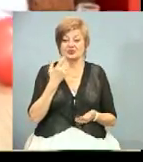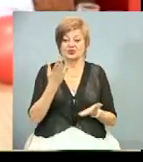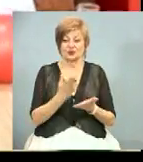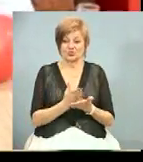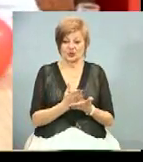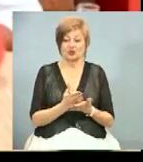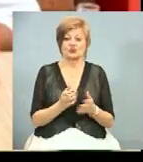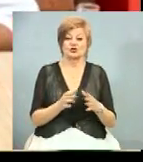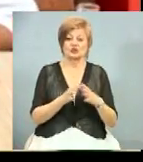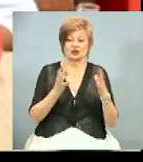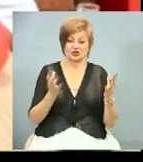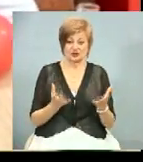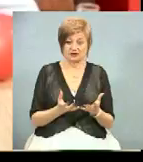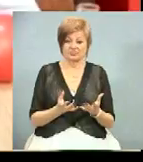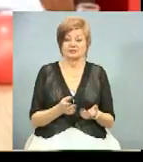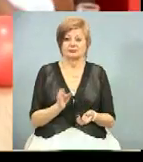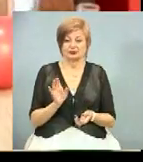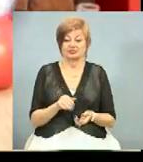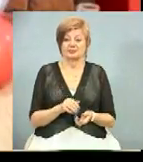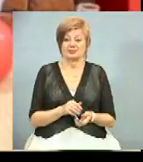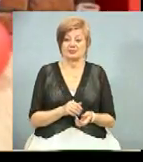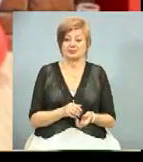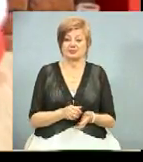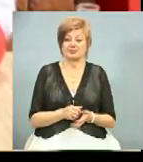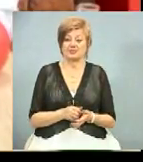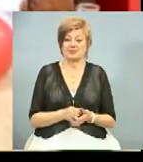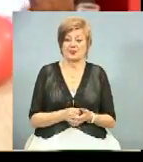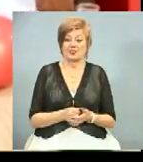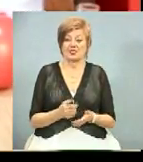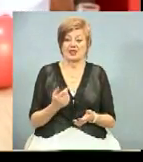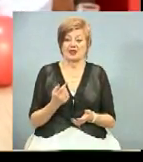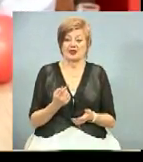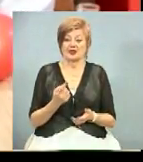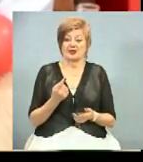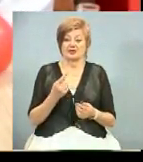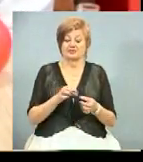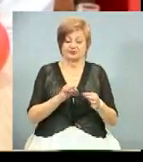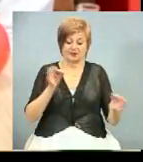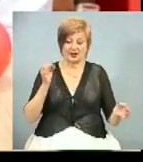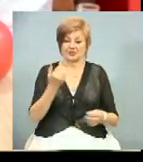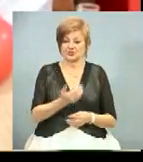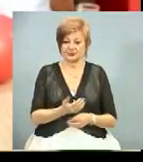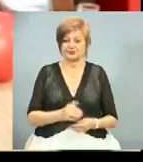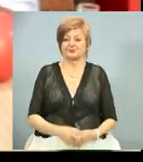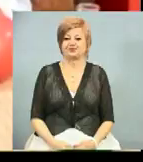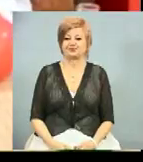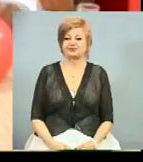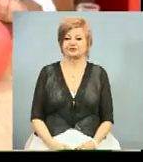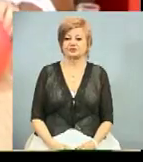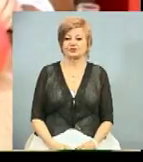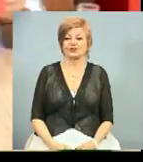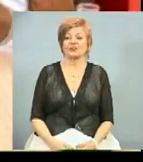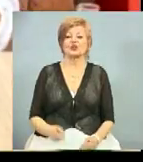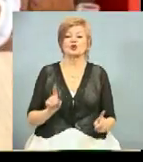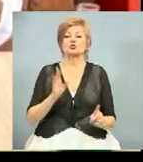є надмухана кулька. Рожева підійде? Тримайте. Ось ваша кулька і ось, власне, шампур. Що